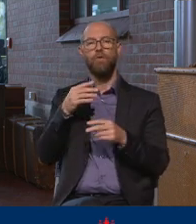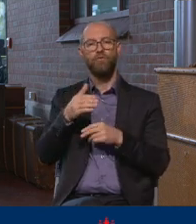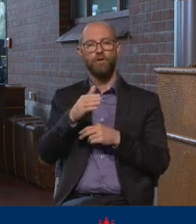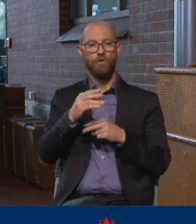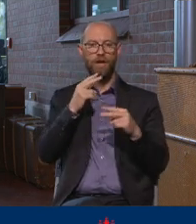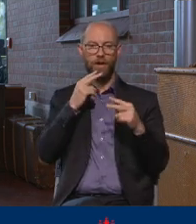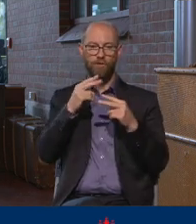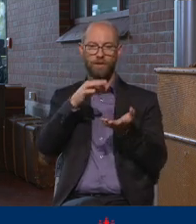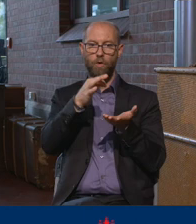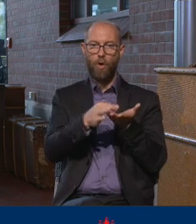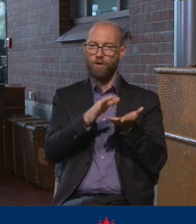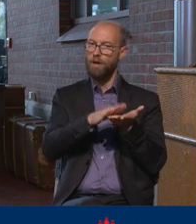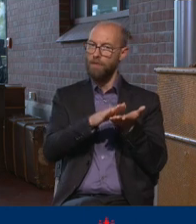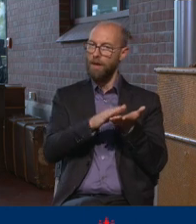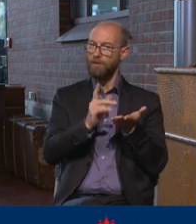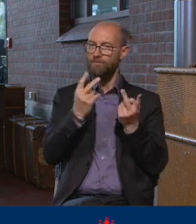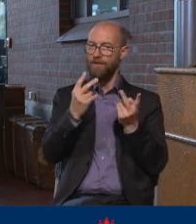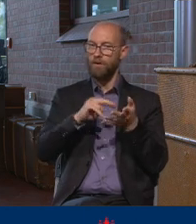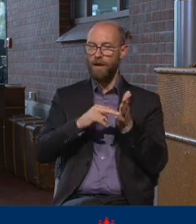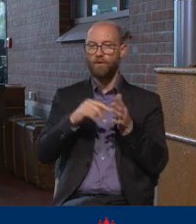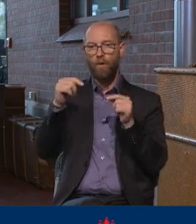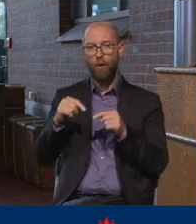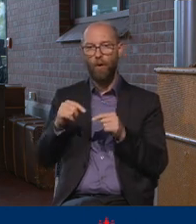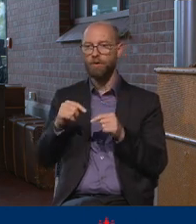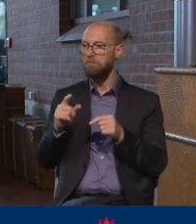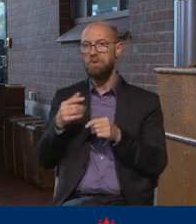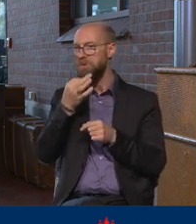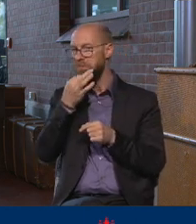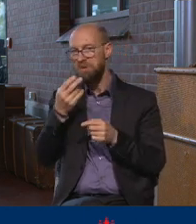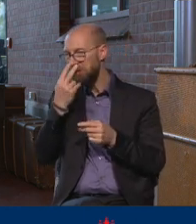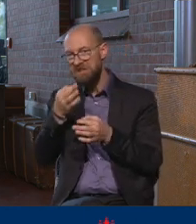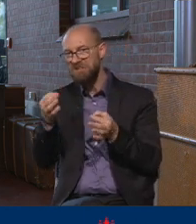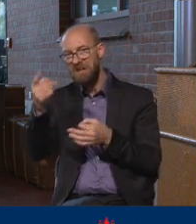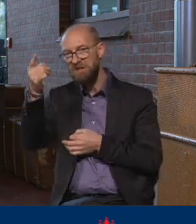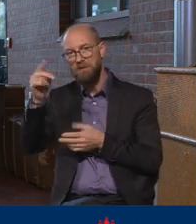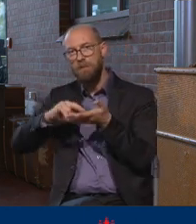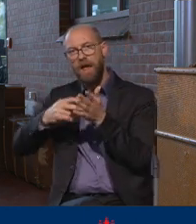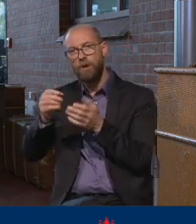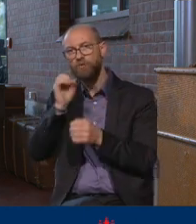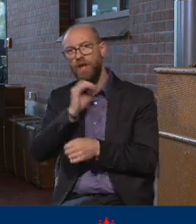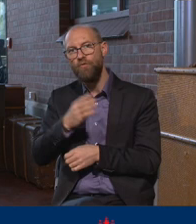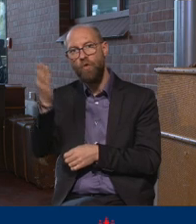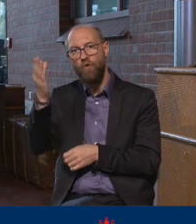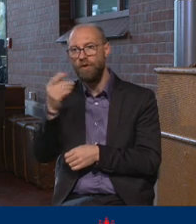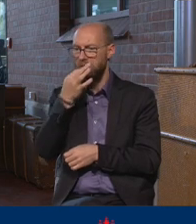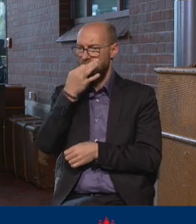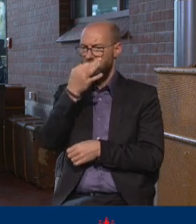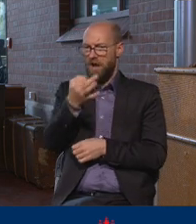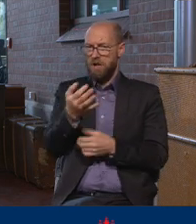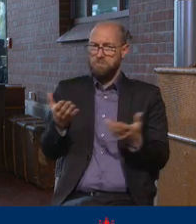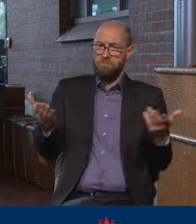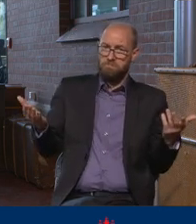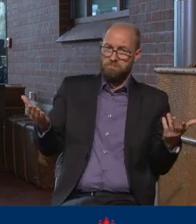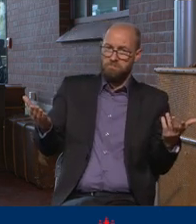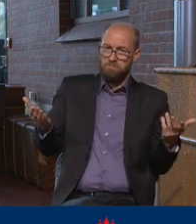vorgesehen ist heute haben wir die felder für schattige nicht gesehen und wir fragen uns natürlich an welcher